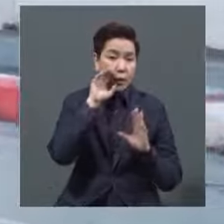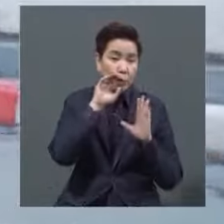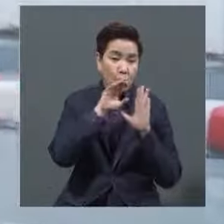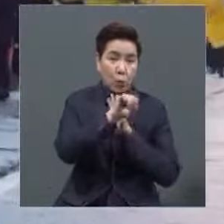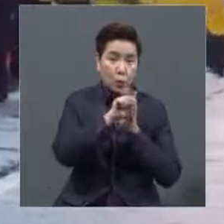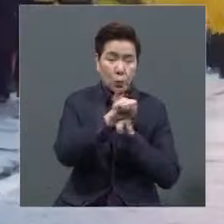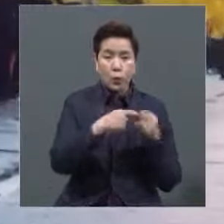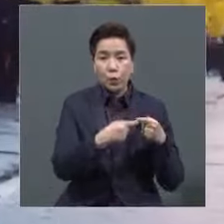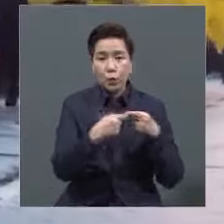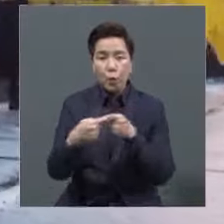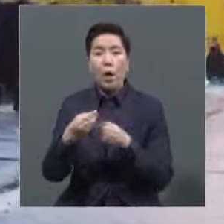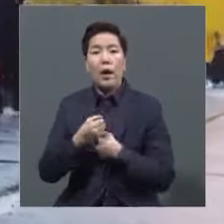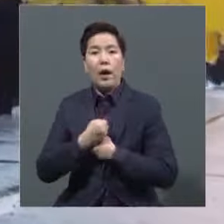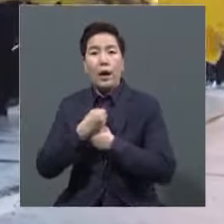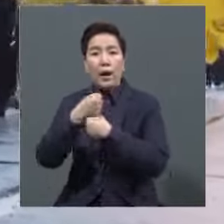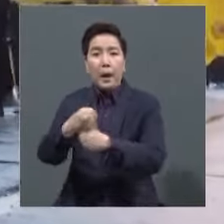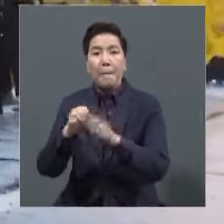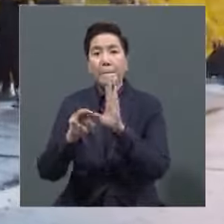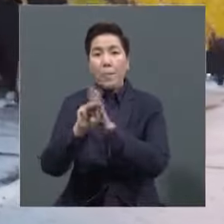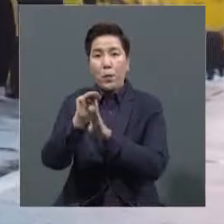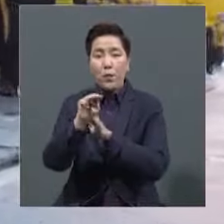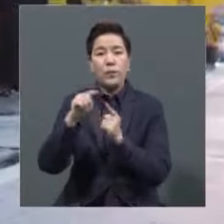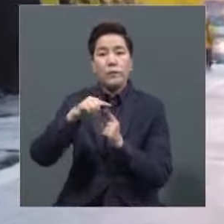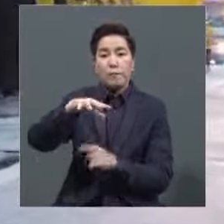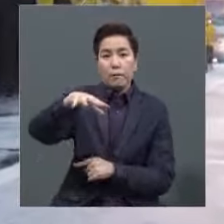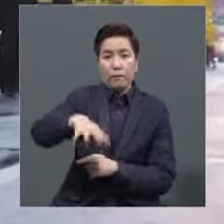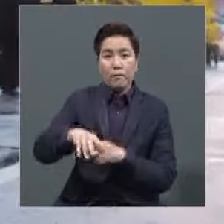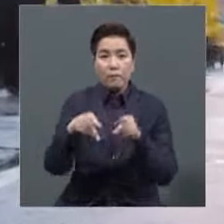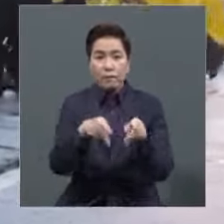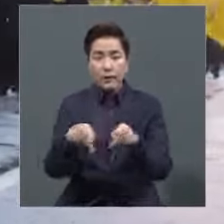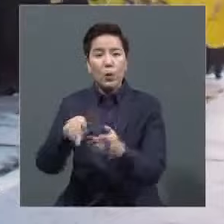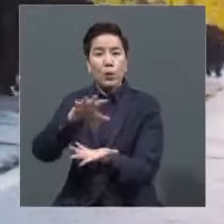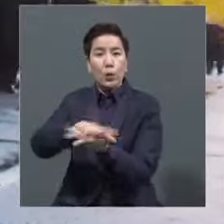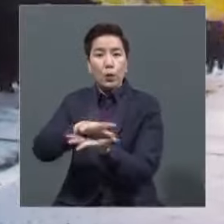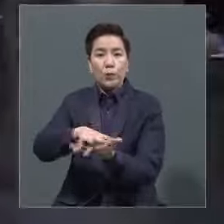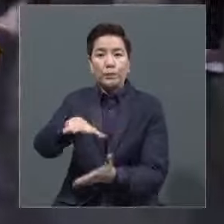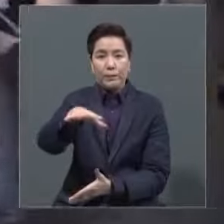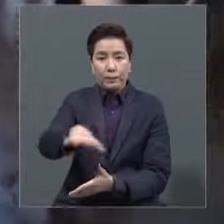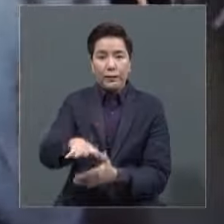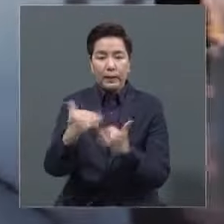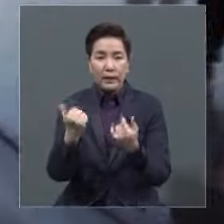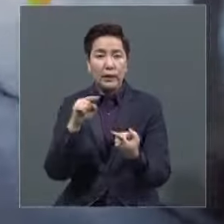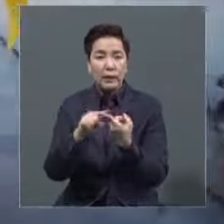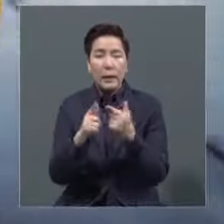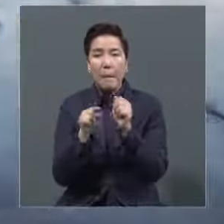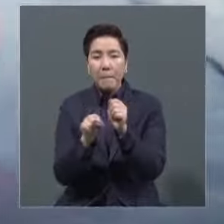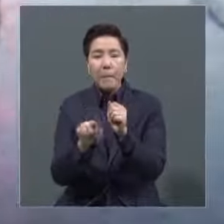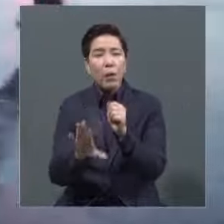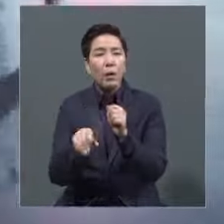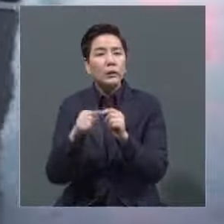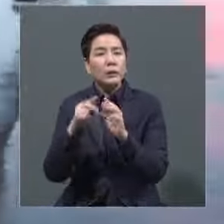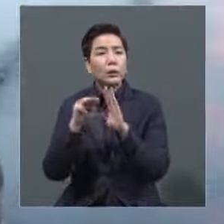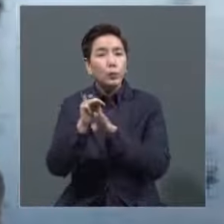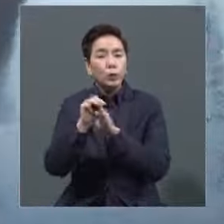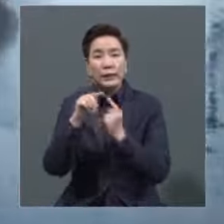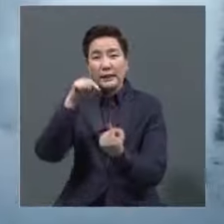ให้กับผู้ว่าราชการจังหวัดมุกดาหารณบริเวณพิธีโรงเรียนกกตูมตำบลกกตูมอำเภอดงหลวงจังหวัดมุกดาหาร